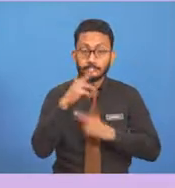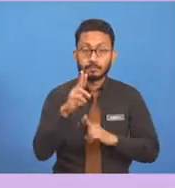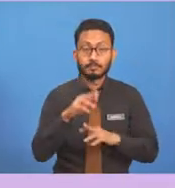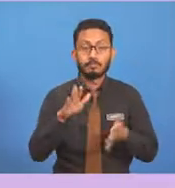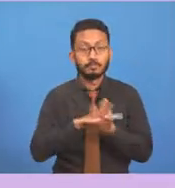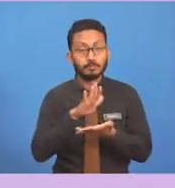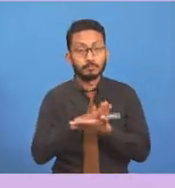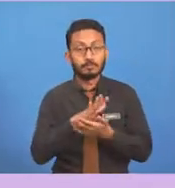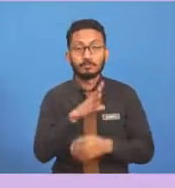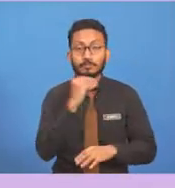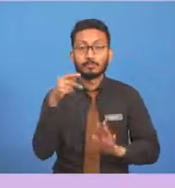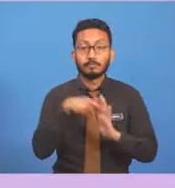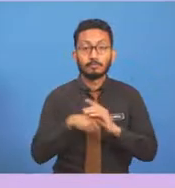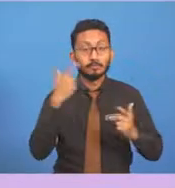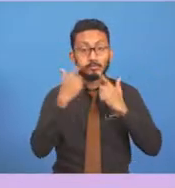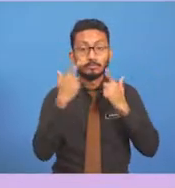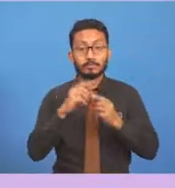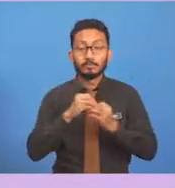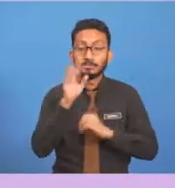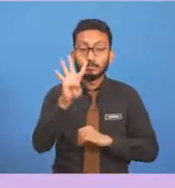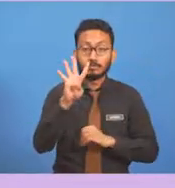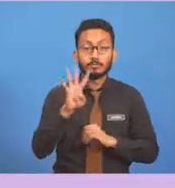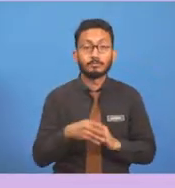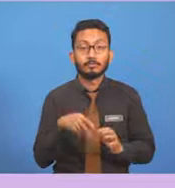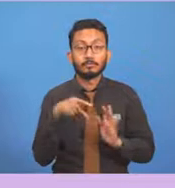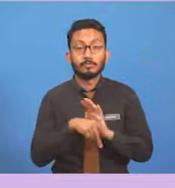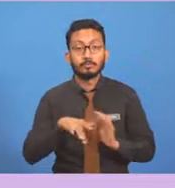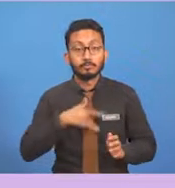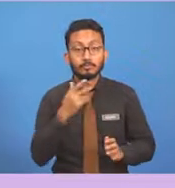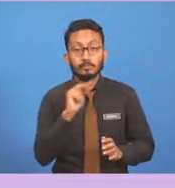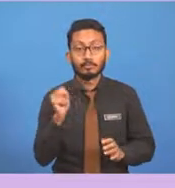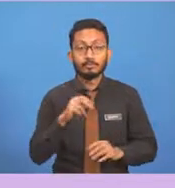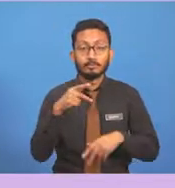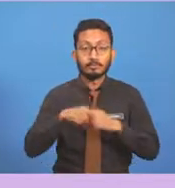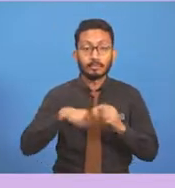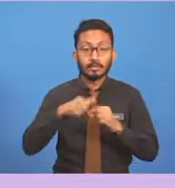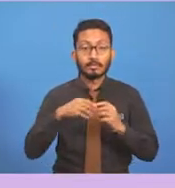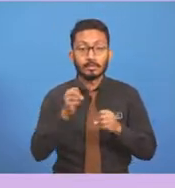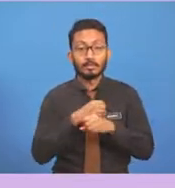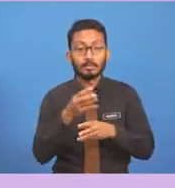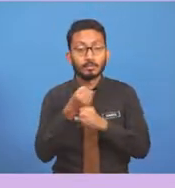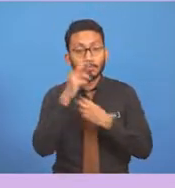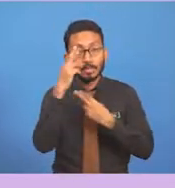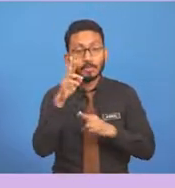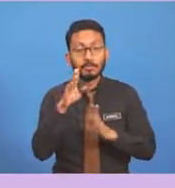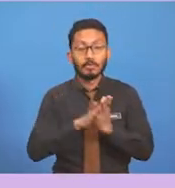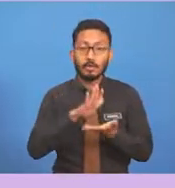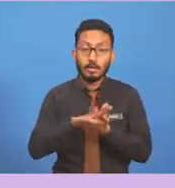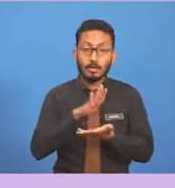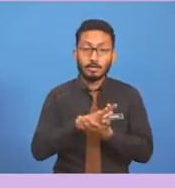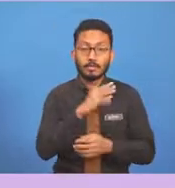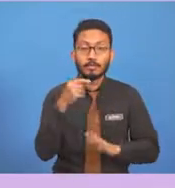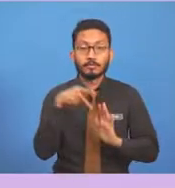pelawat. Keempat, perasaan apabila dapat menghormati warga sekolah dan